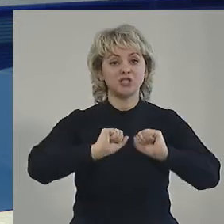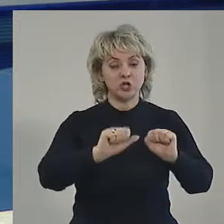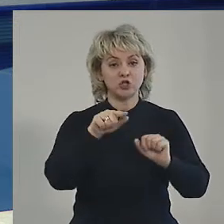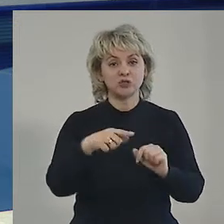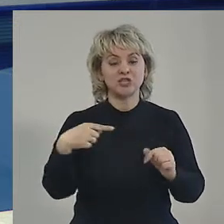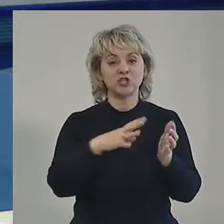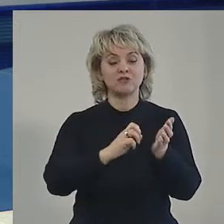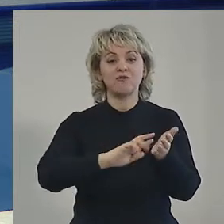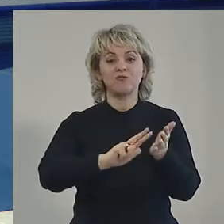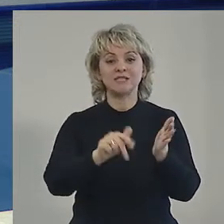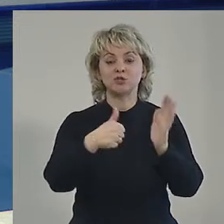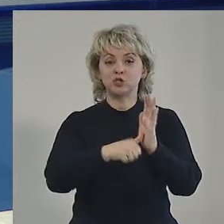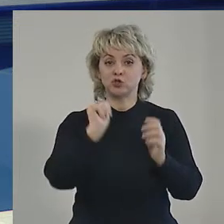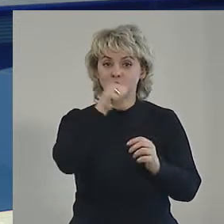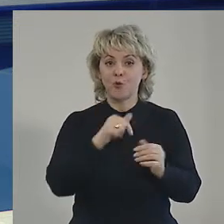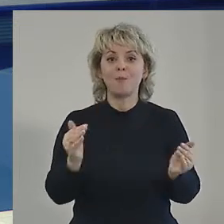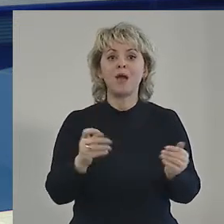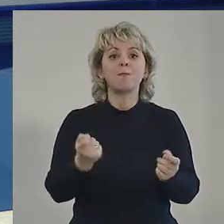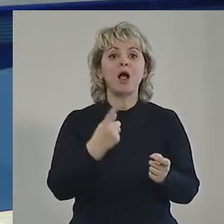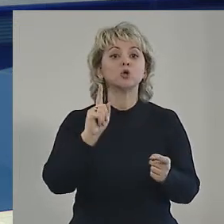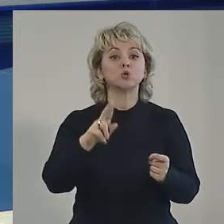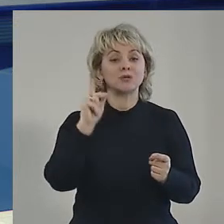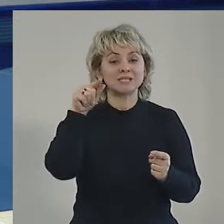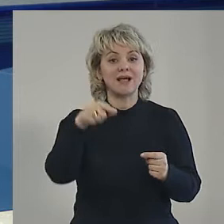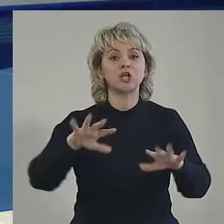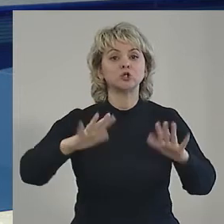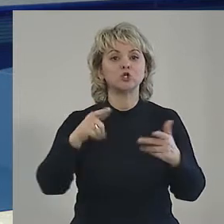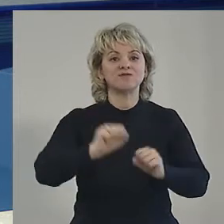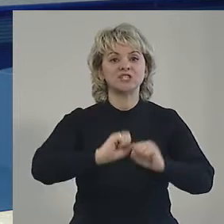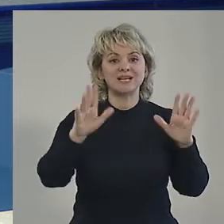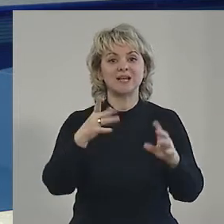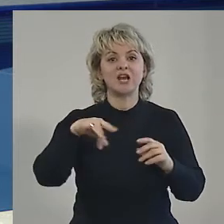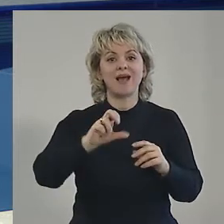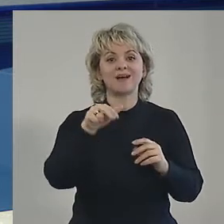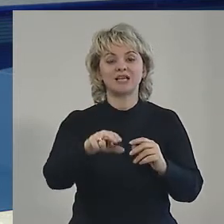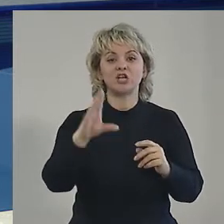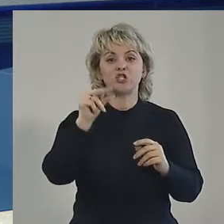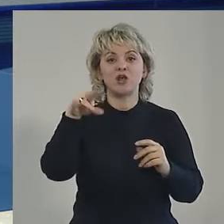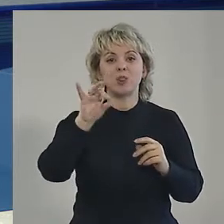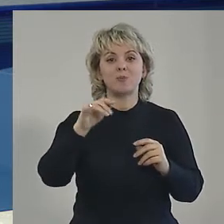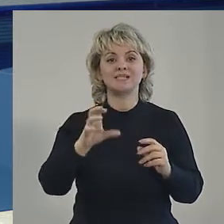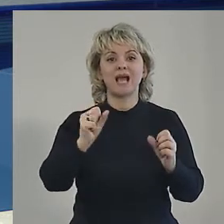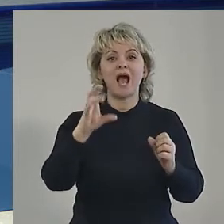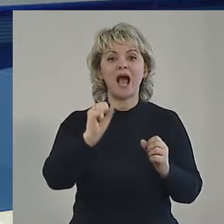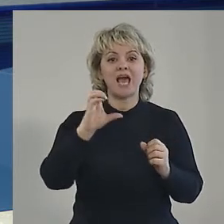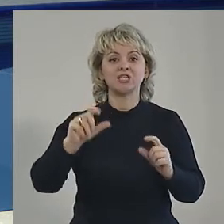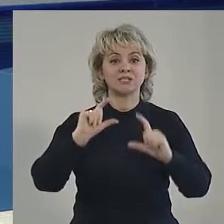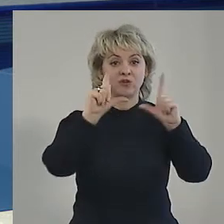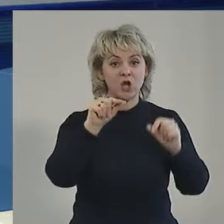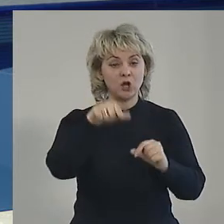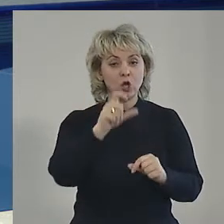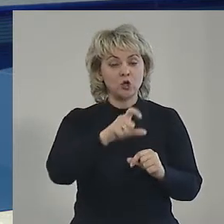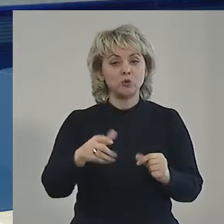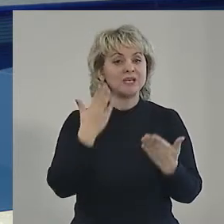в 1986 году мало кто знал. И когда произошел взрыв реактора Чернобыльской АЭС, ехавшие туда со всей страны люди